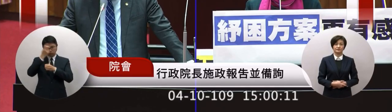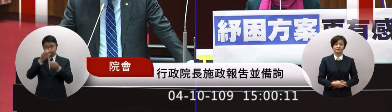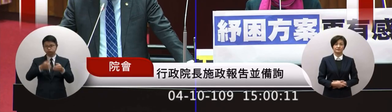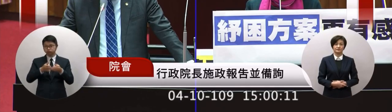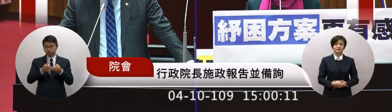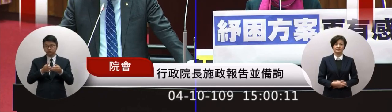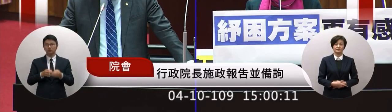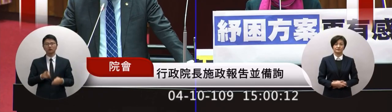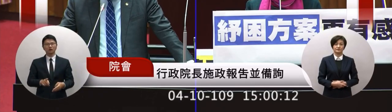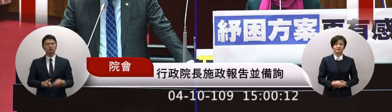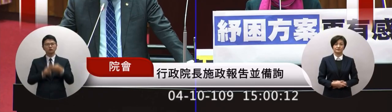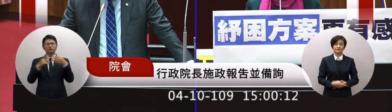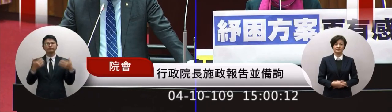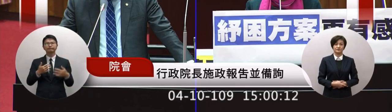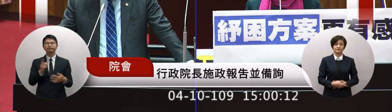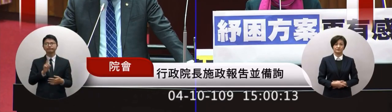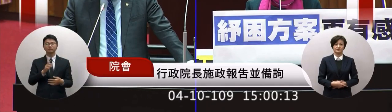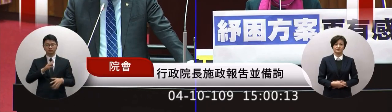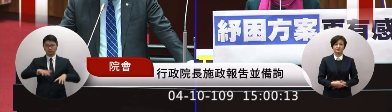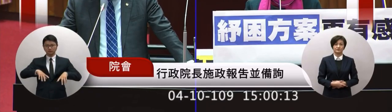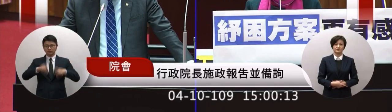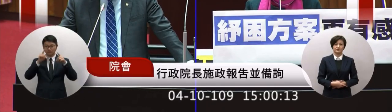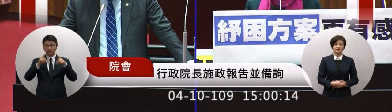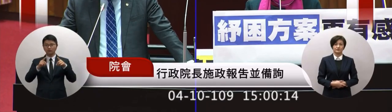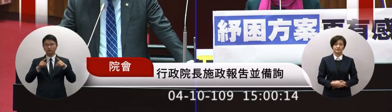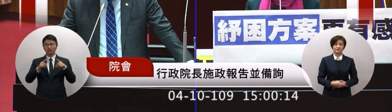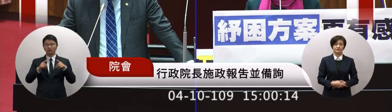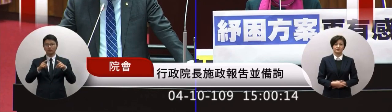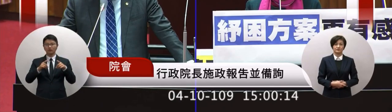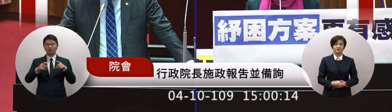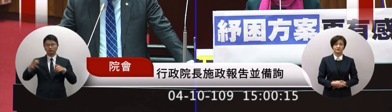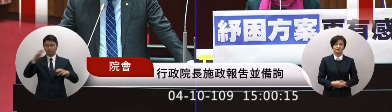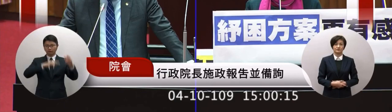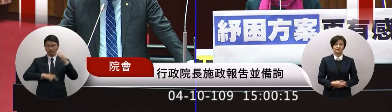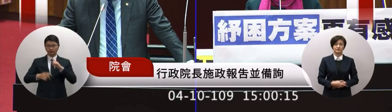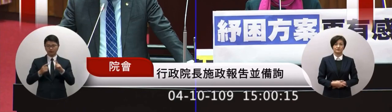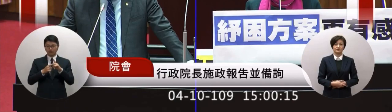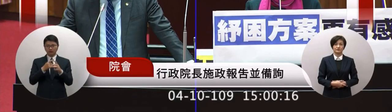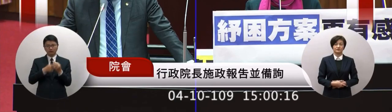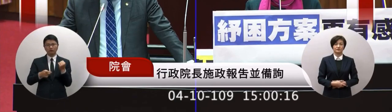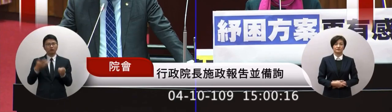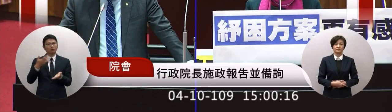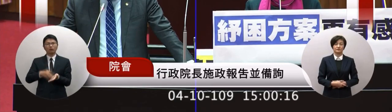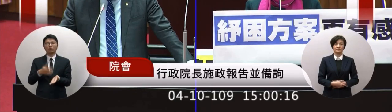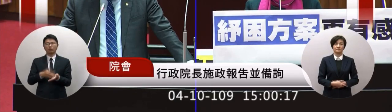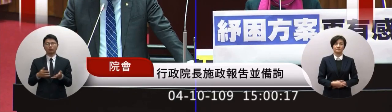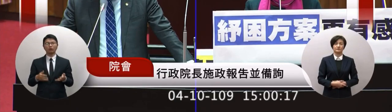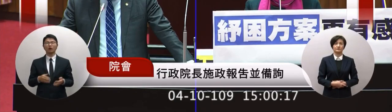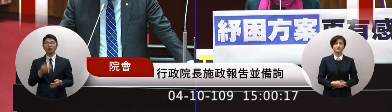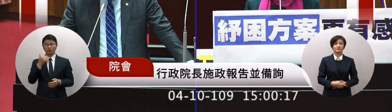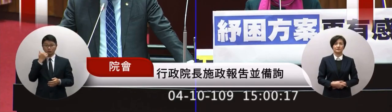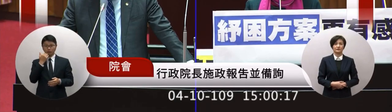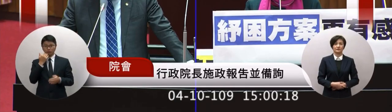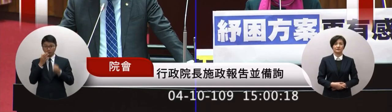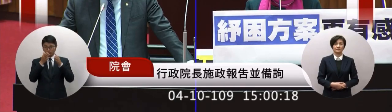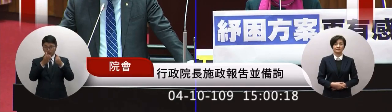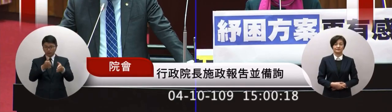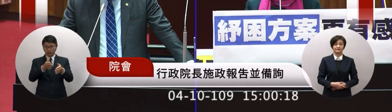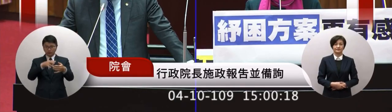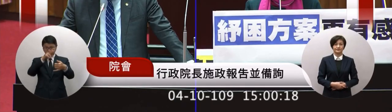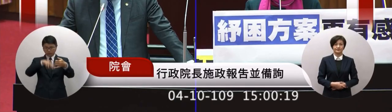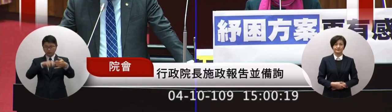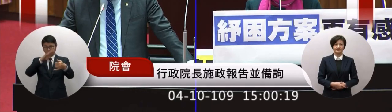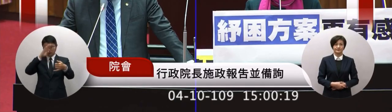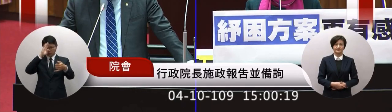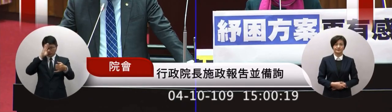题是在于刚开始实施的时候人数相当的多。那另外一点是我们如果针对有症状然后有发